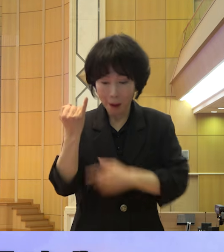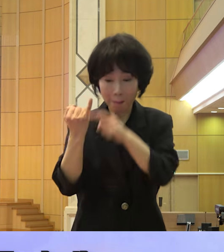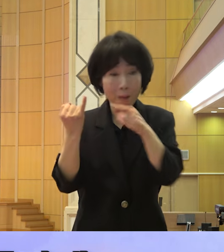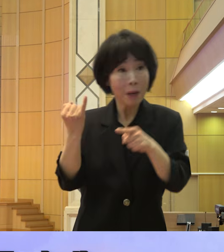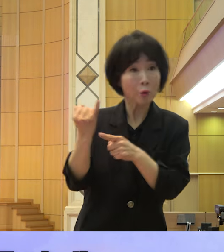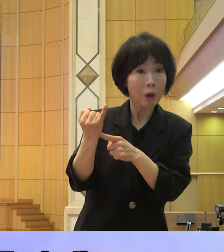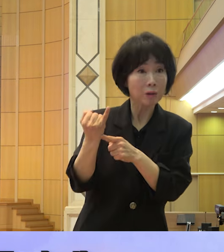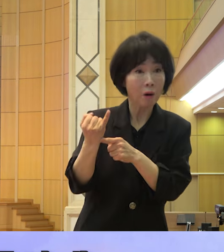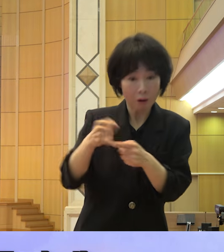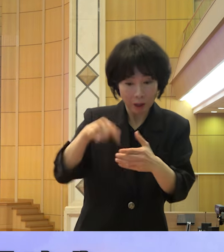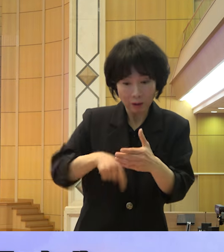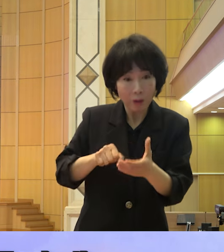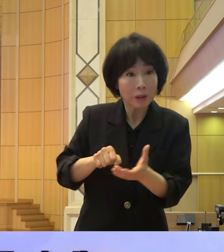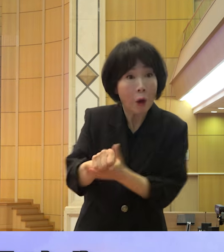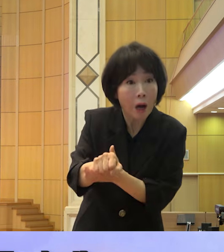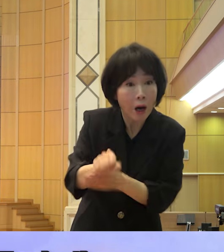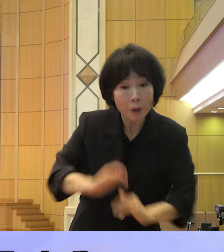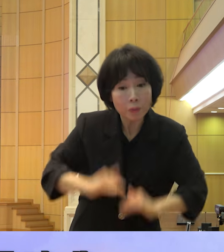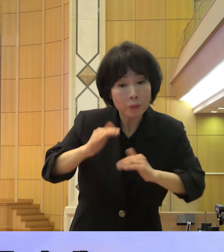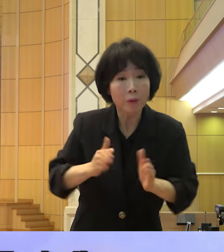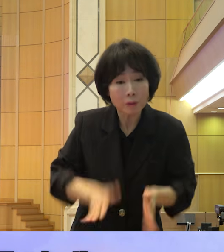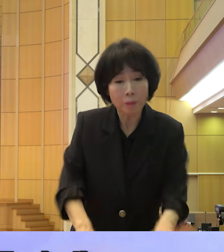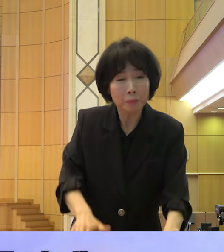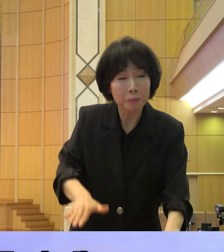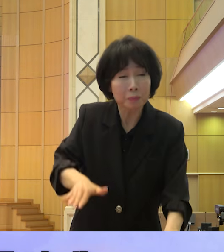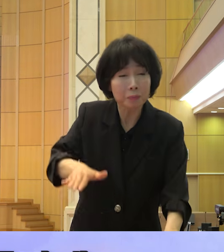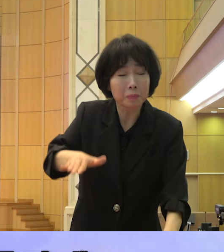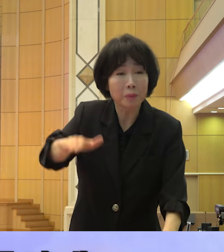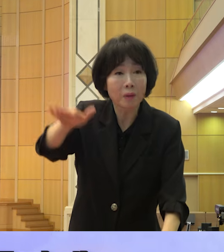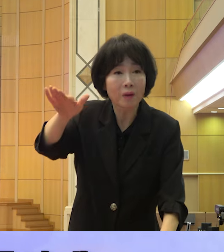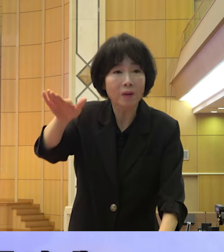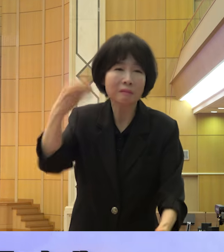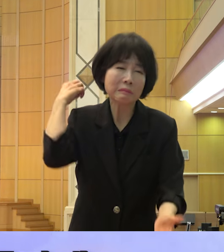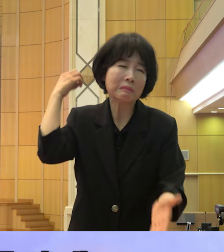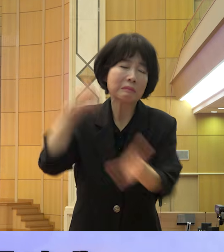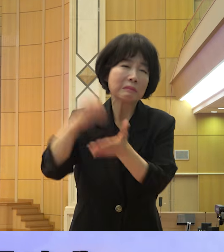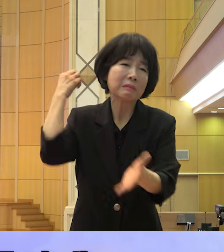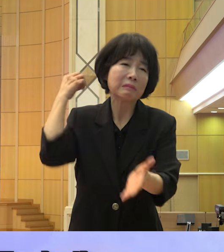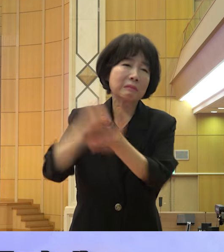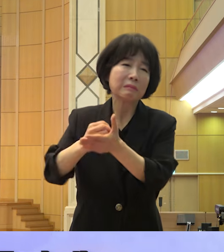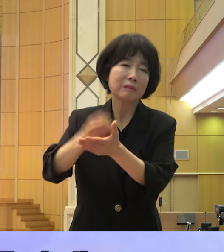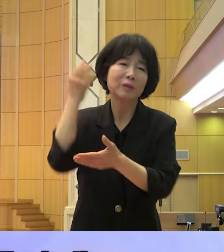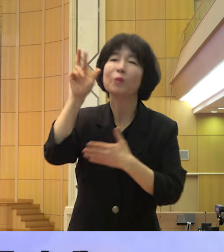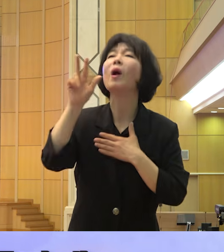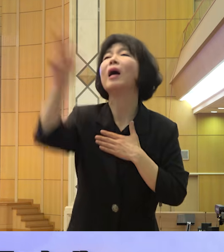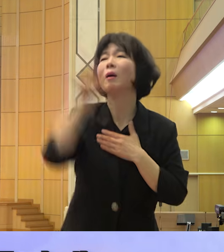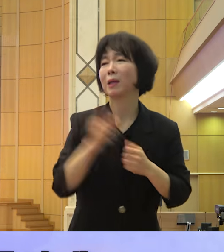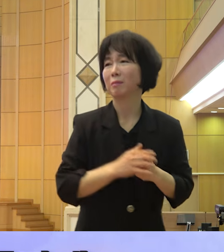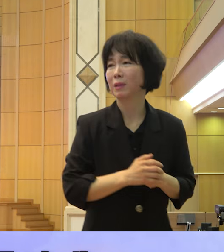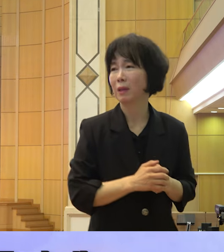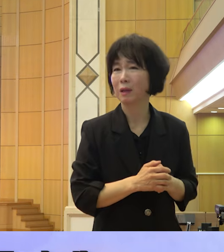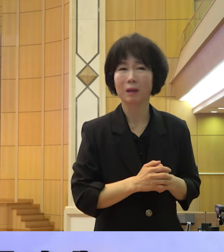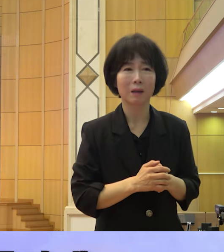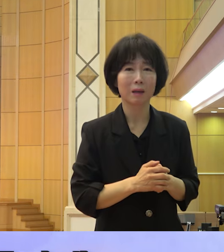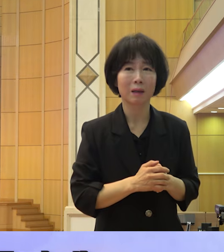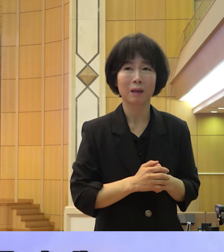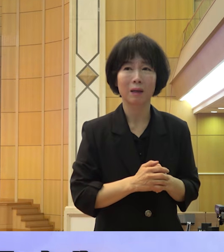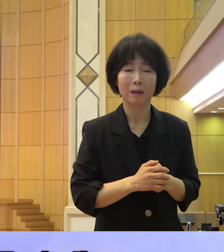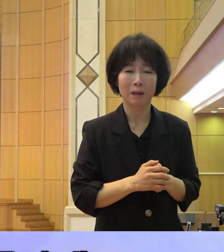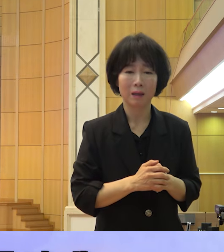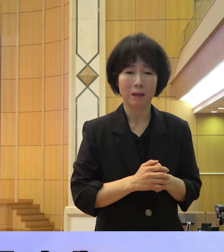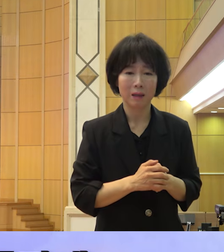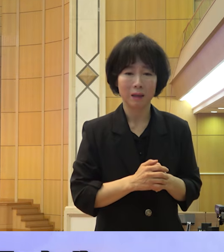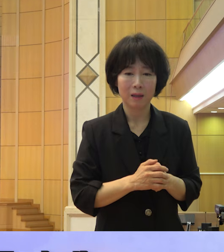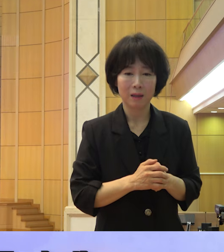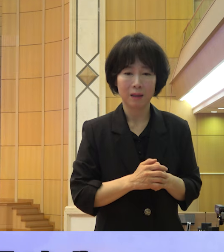것처럼 그렇게 생각할지 모르지만 그 얘기는 아니잖아요. 어머니 뱃속에 나온 거는 틀림없고 다시 그